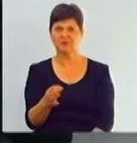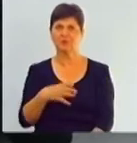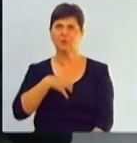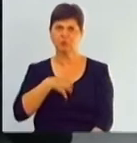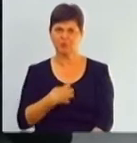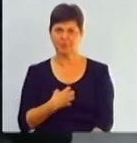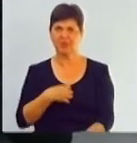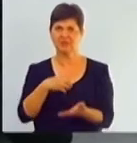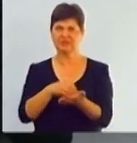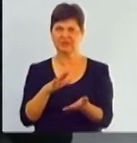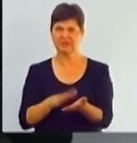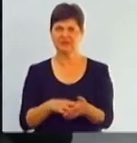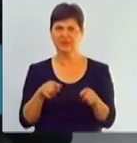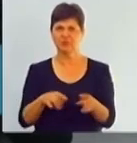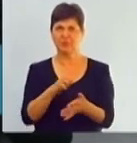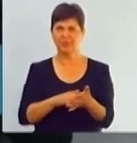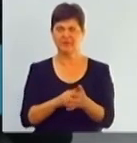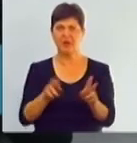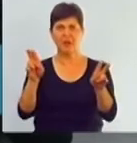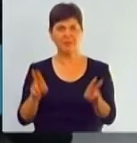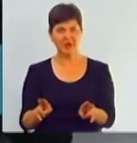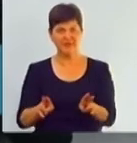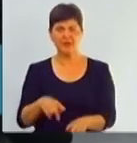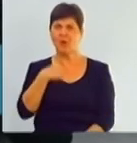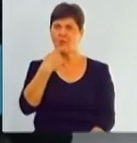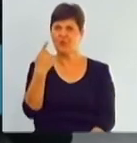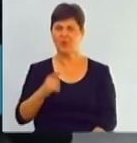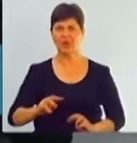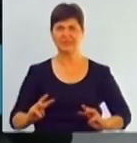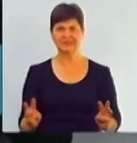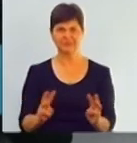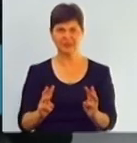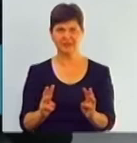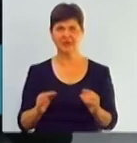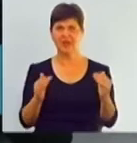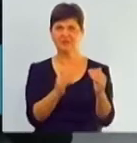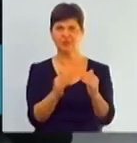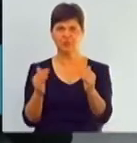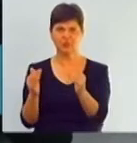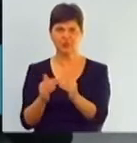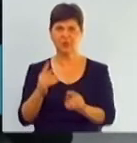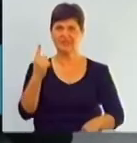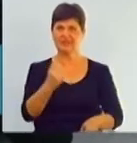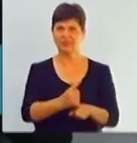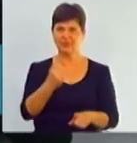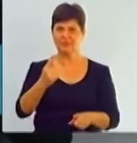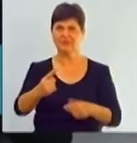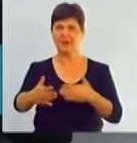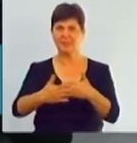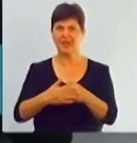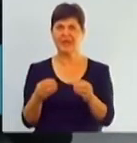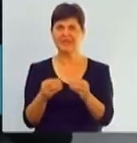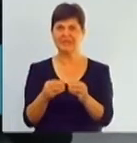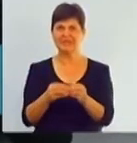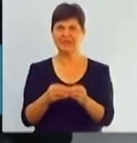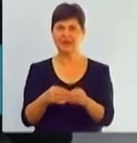приводу. Правила говорять, що спалювання біля споруд і будівель заборонено ближче 10 метрів.